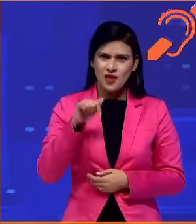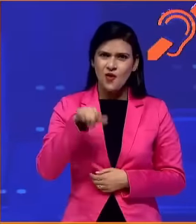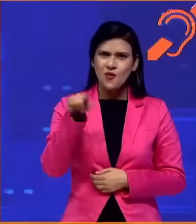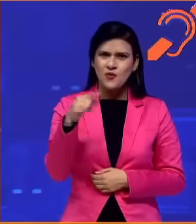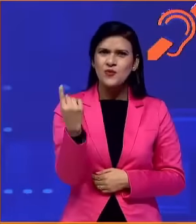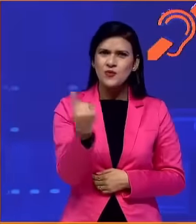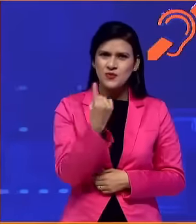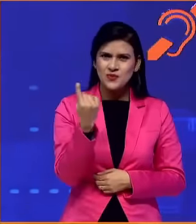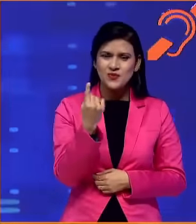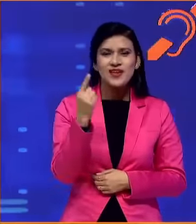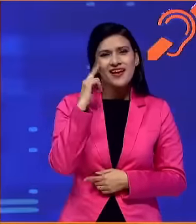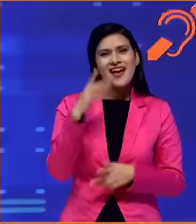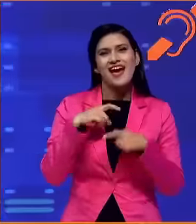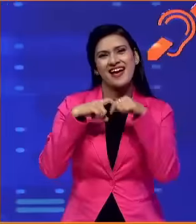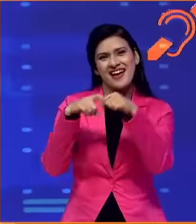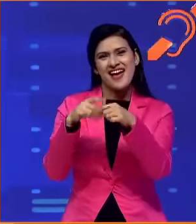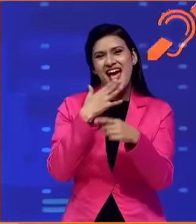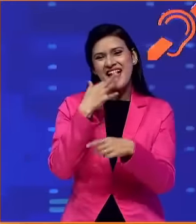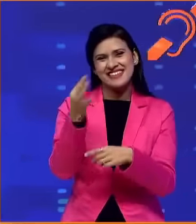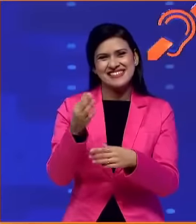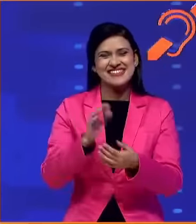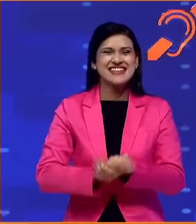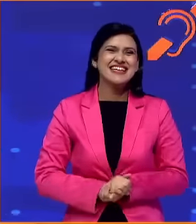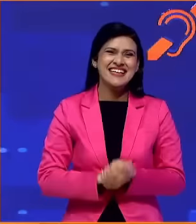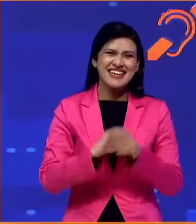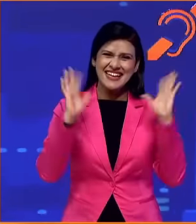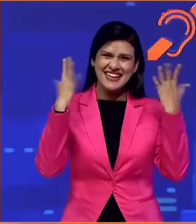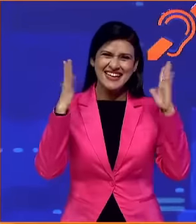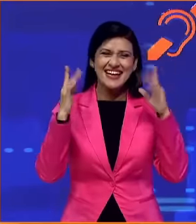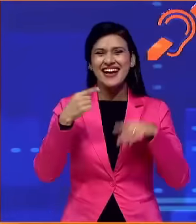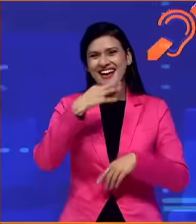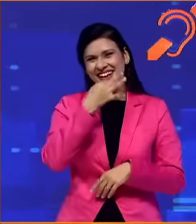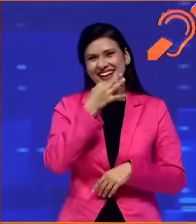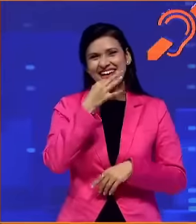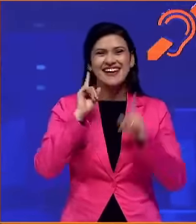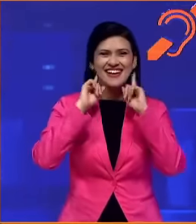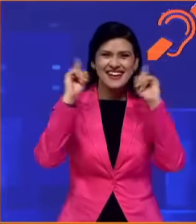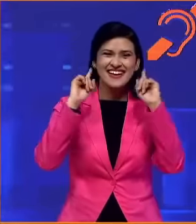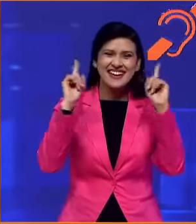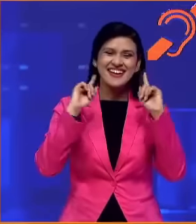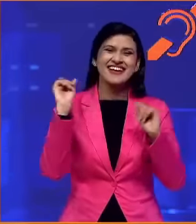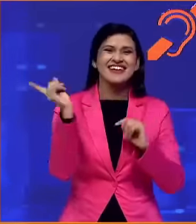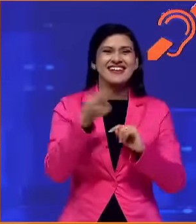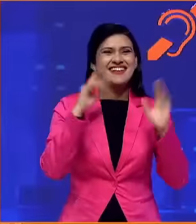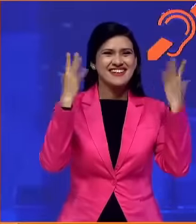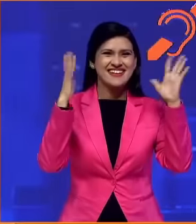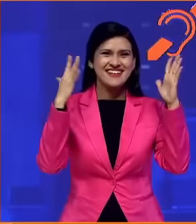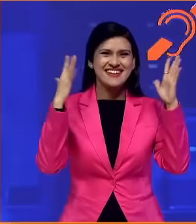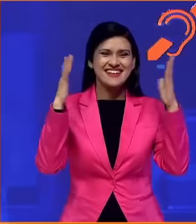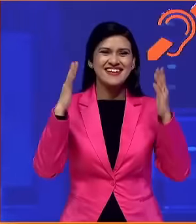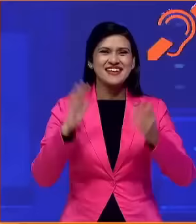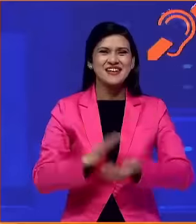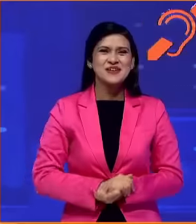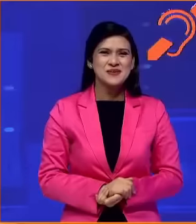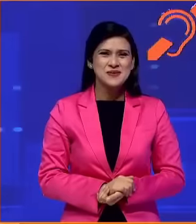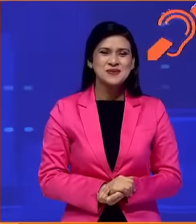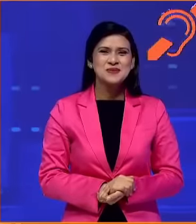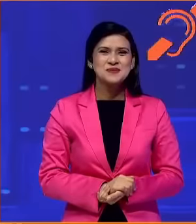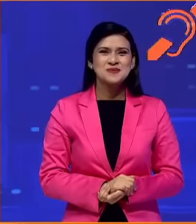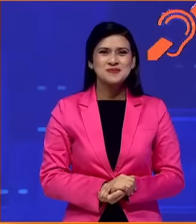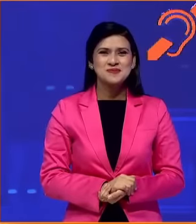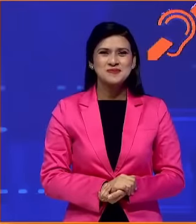हैं,तोआप इसबारेमेंक्याकहना